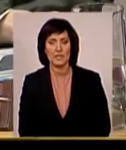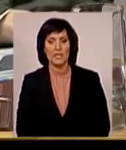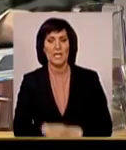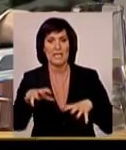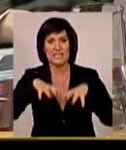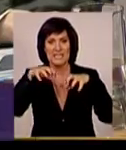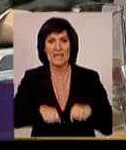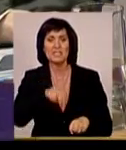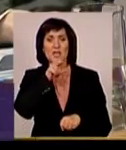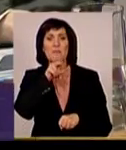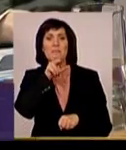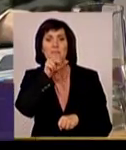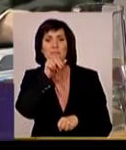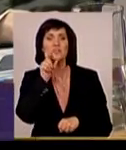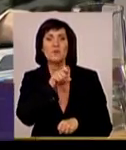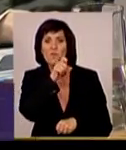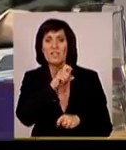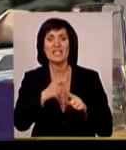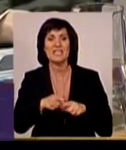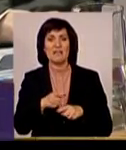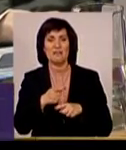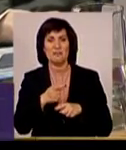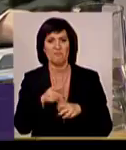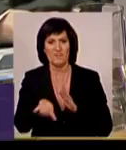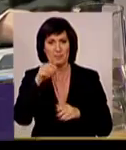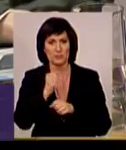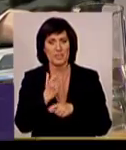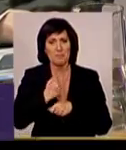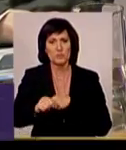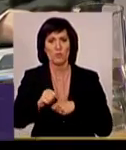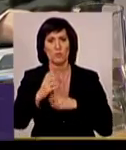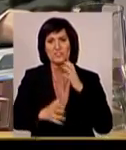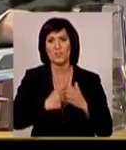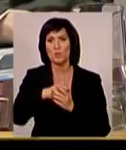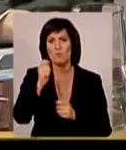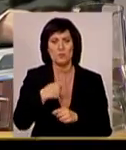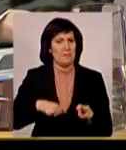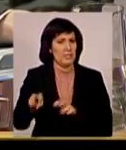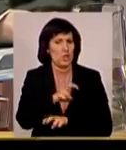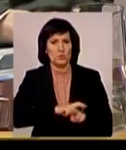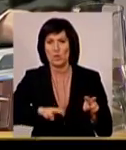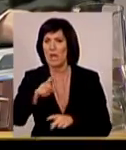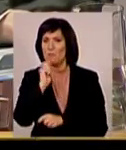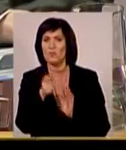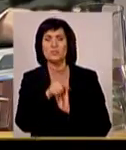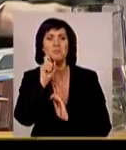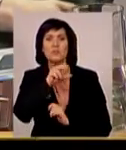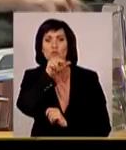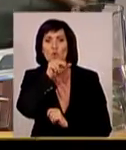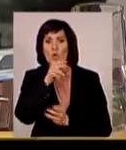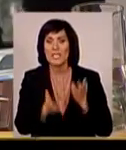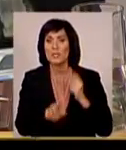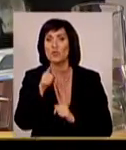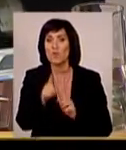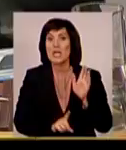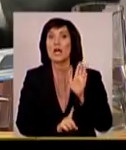Диктатор Північної Кореї зробив вибір, який підштовхує світ до війни. Ми ніколи не шукали і не шукаємо війни з Північною Кореєю. Якщо